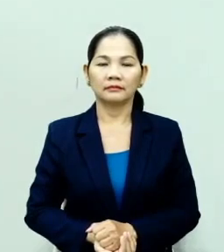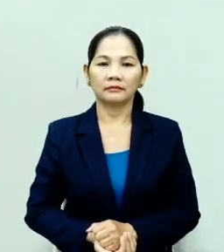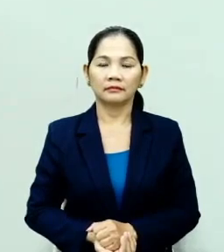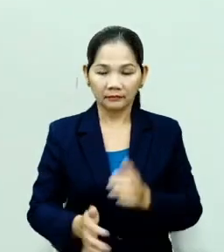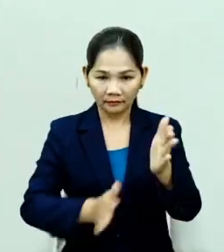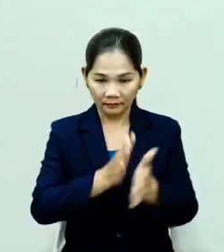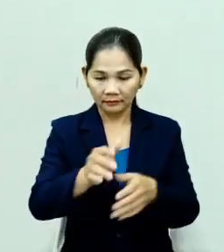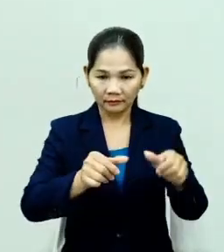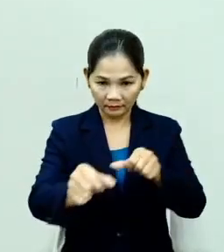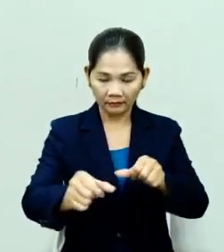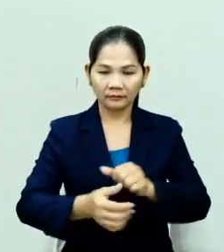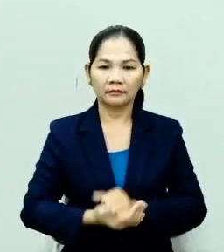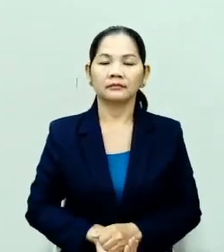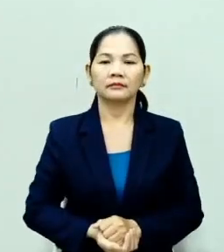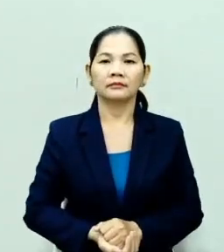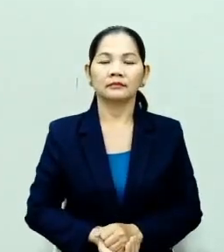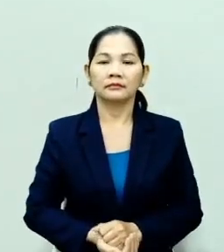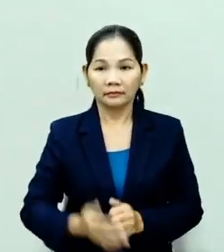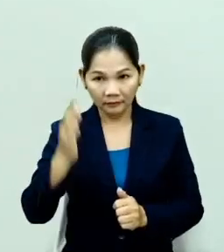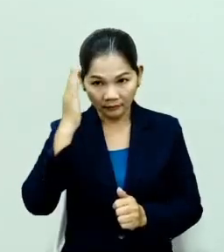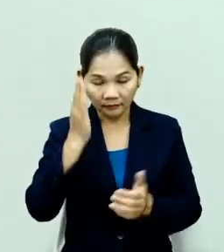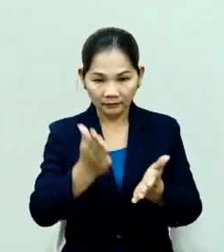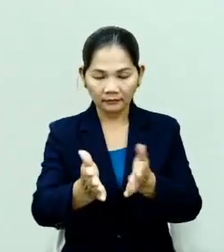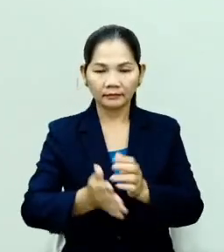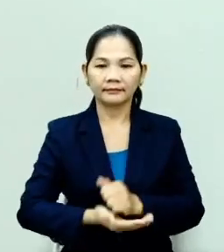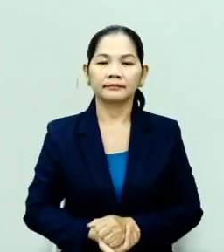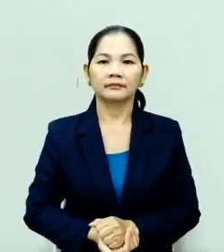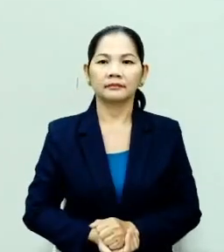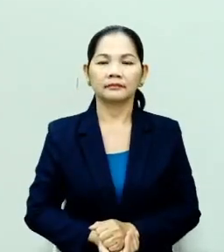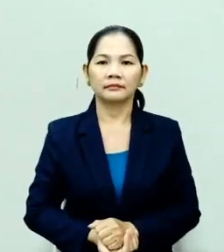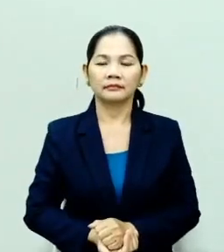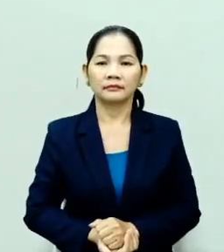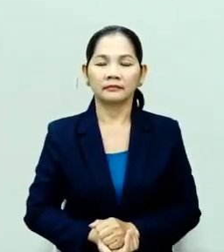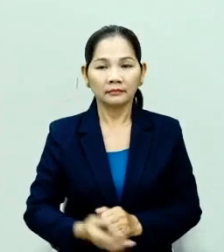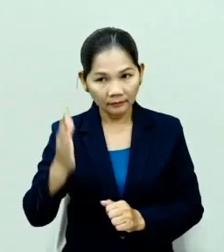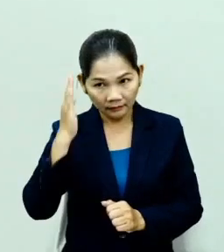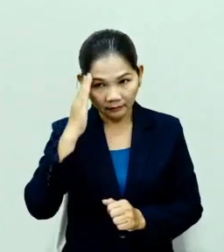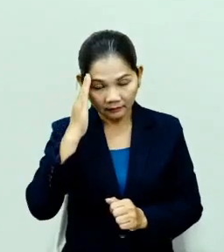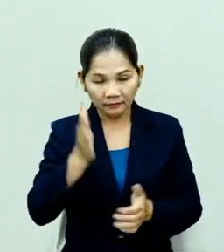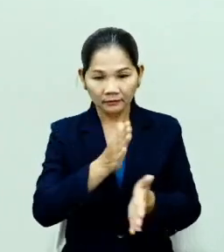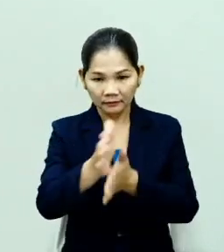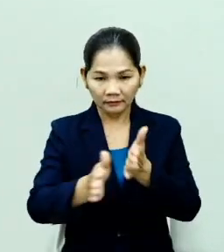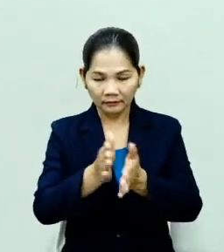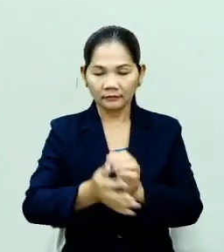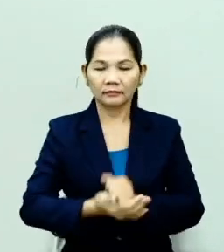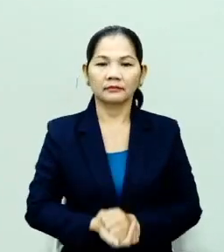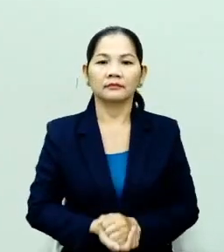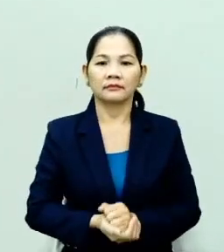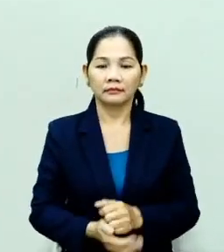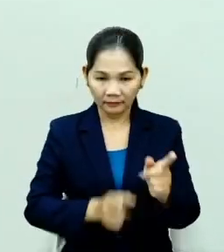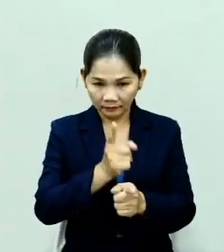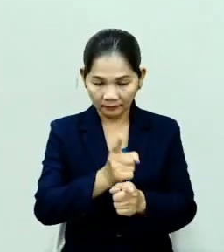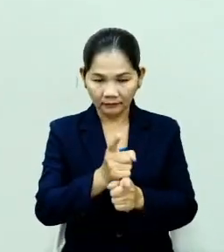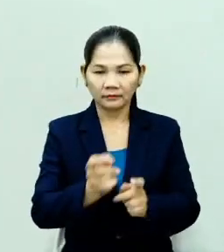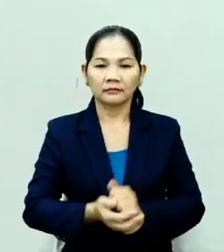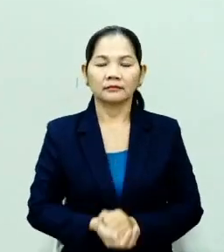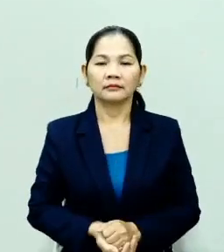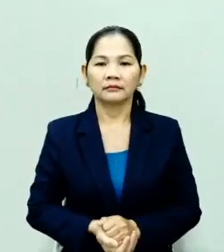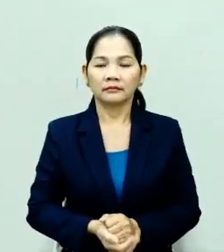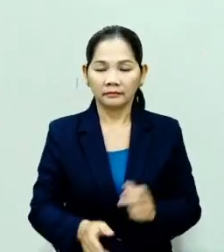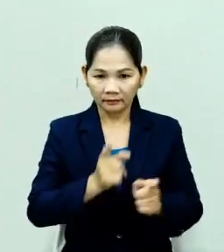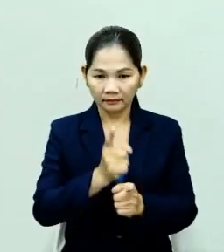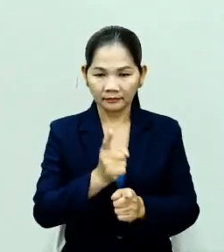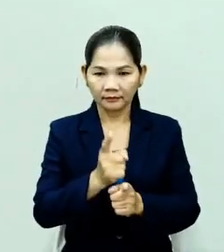cha bị bắn tóc con cha con trẻ an thế con cha an lại bàn lư lư nà con cha an lại bàn lư lư hay bàn